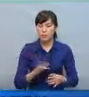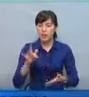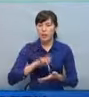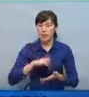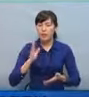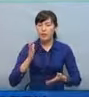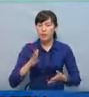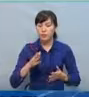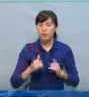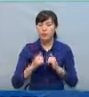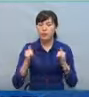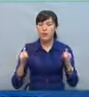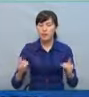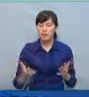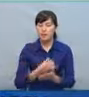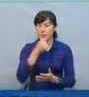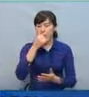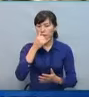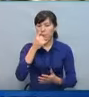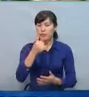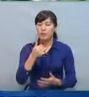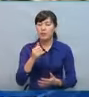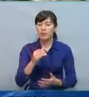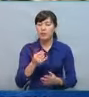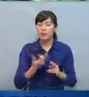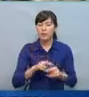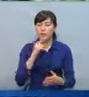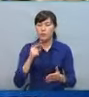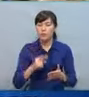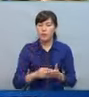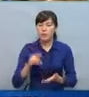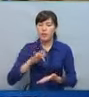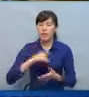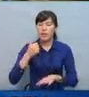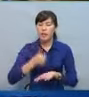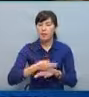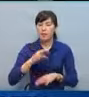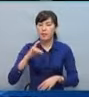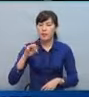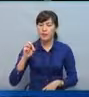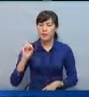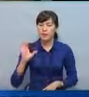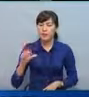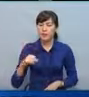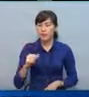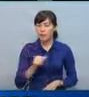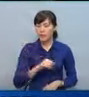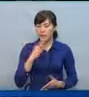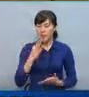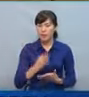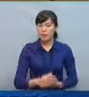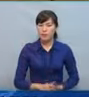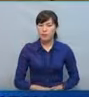соң өркениет жетістігіне қол жеткізгісі келеді. Бұл сұраққа қала әкімі Ғабидолла Әбдірахым өз жауап берді. Негізі